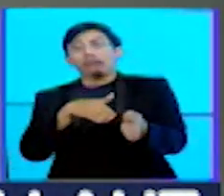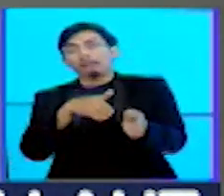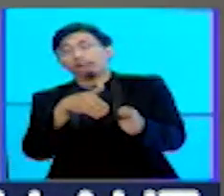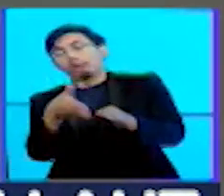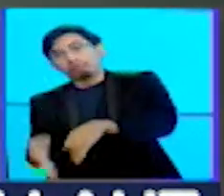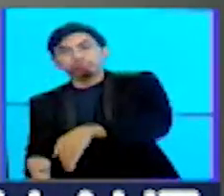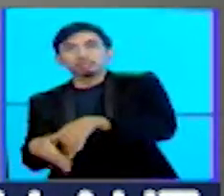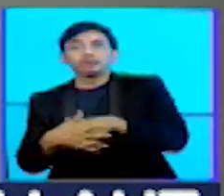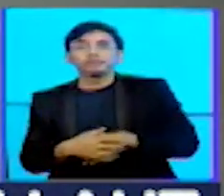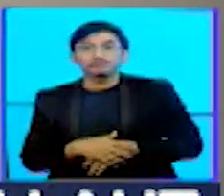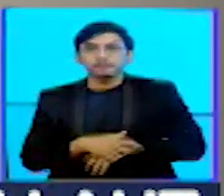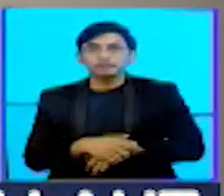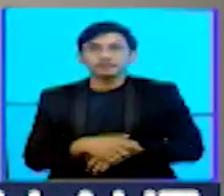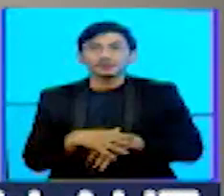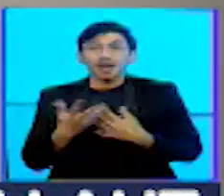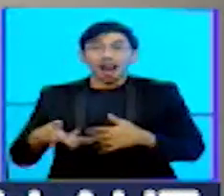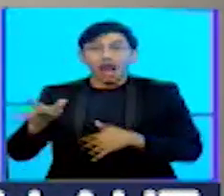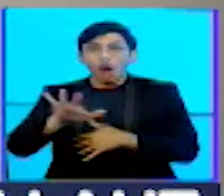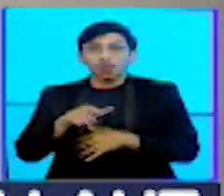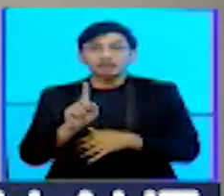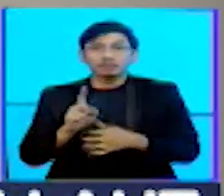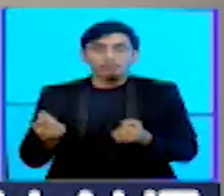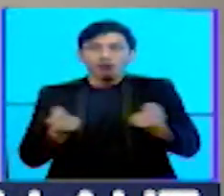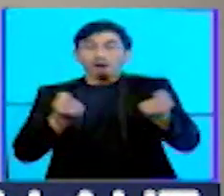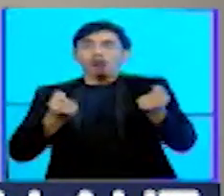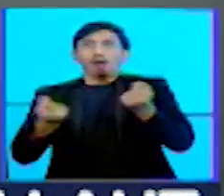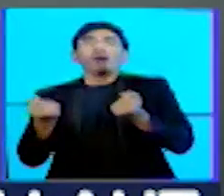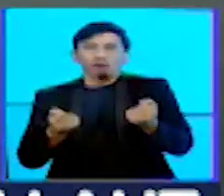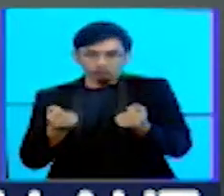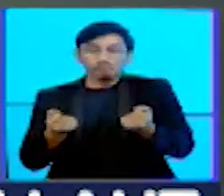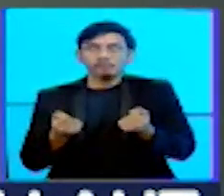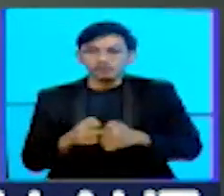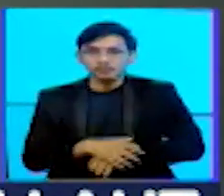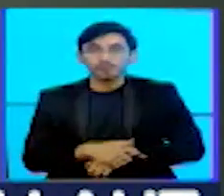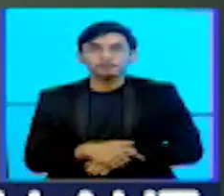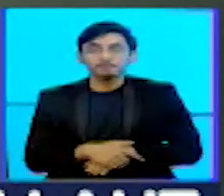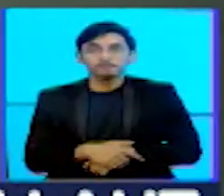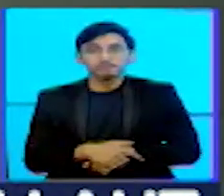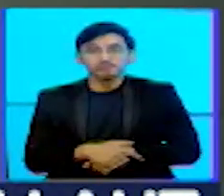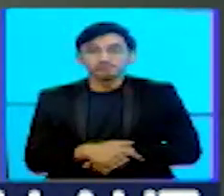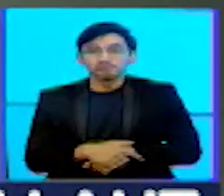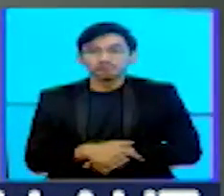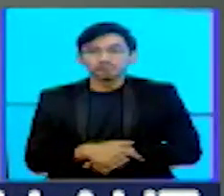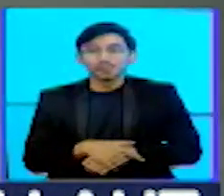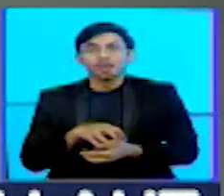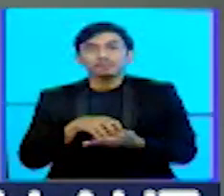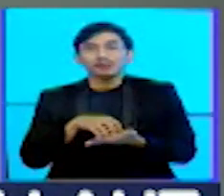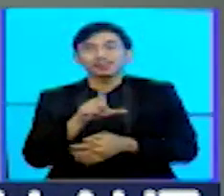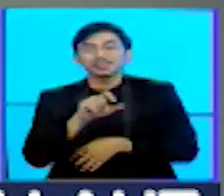Truk terjatuh ke dalam laut diduga karena hilang kendali saat akan masuk ke dalam lambung kapal di Dermaga 7 Pelabuhan Merak, Cilegon, Banten, Jumat